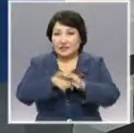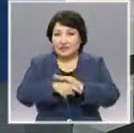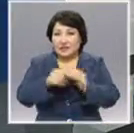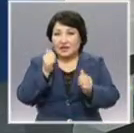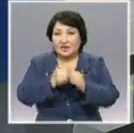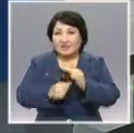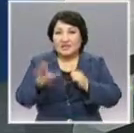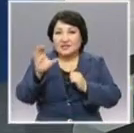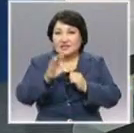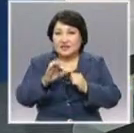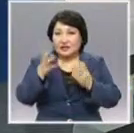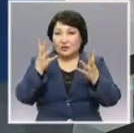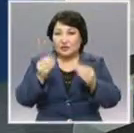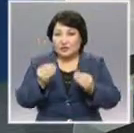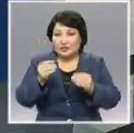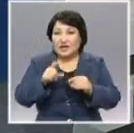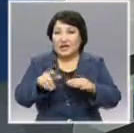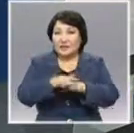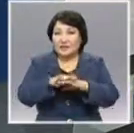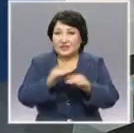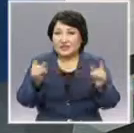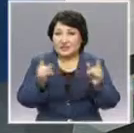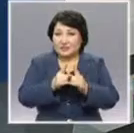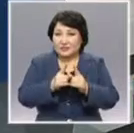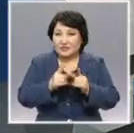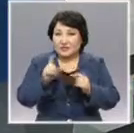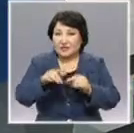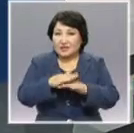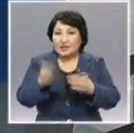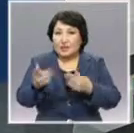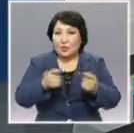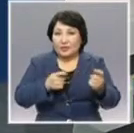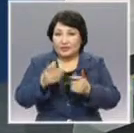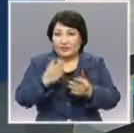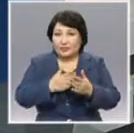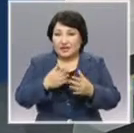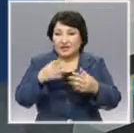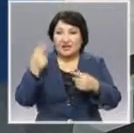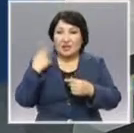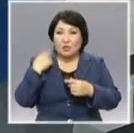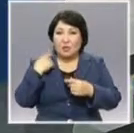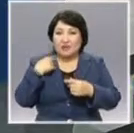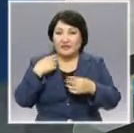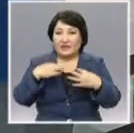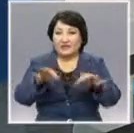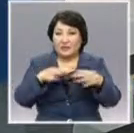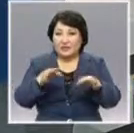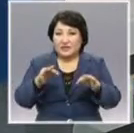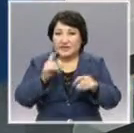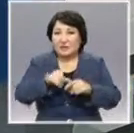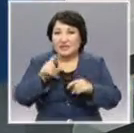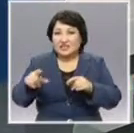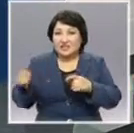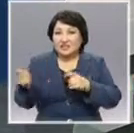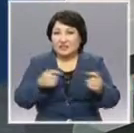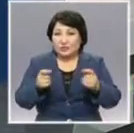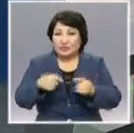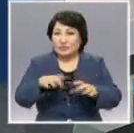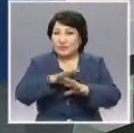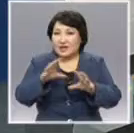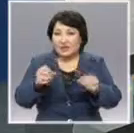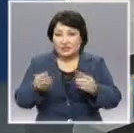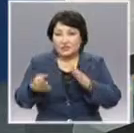халықпен кездесеміз. Осы қаланың қандай управлениялары бар, налоговый, автомобильный, пассажирский перевозка, бәрін сол жаққа апарып неғылып жатырмыз. Қазіргі